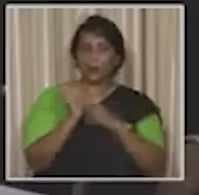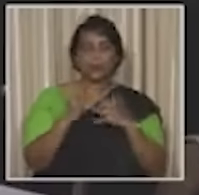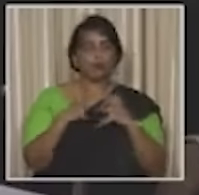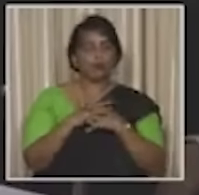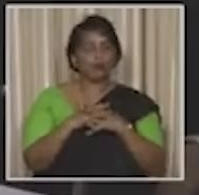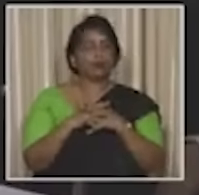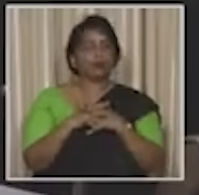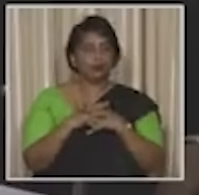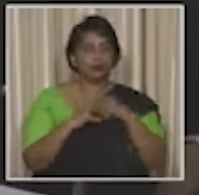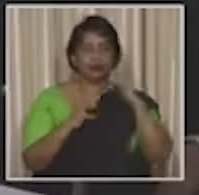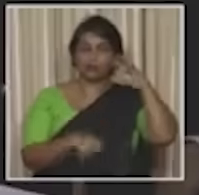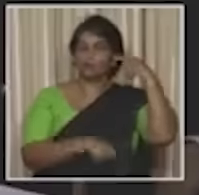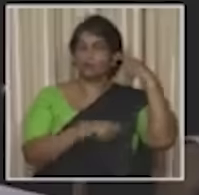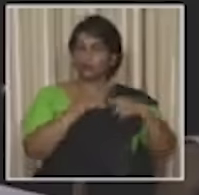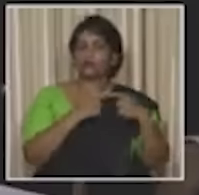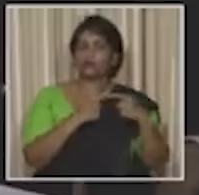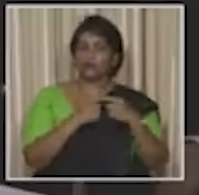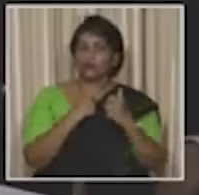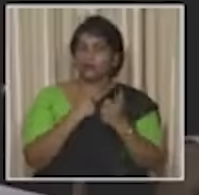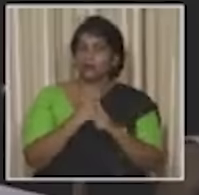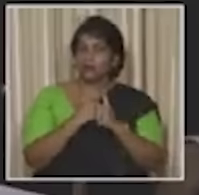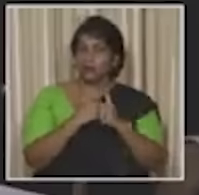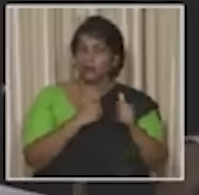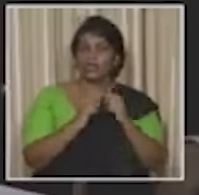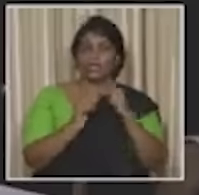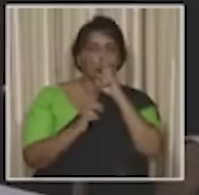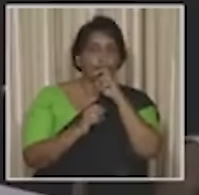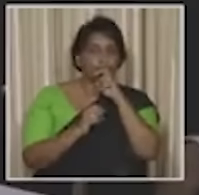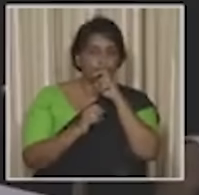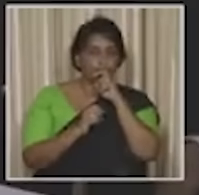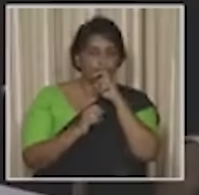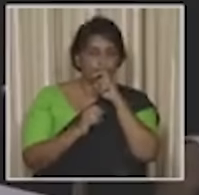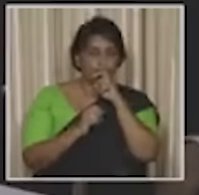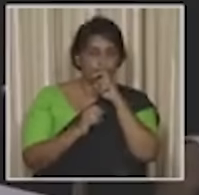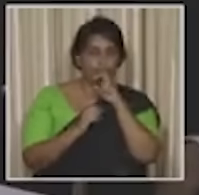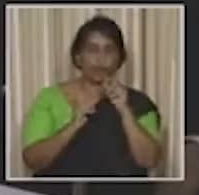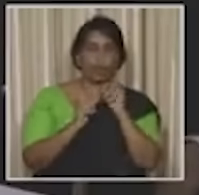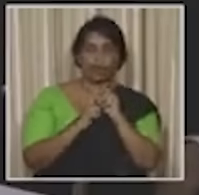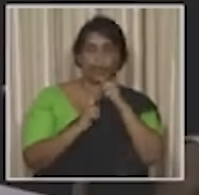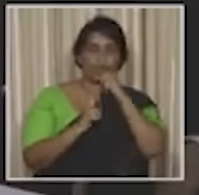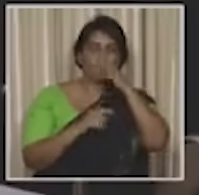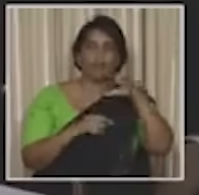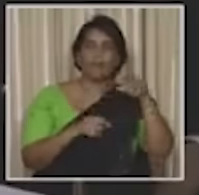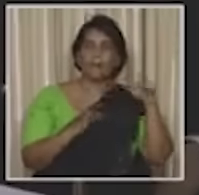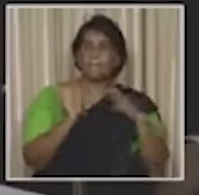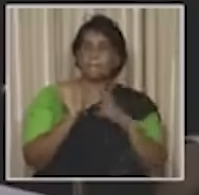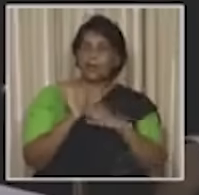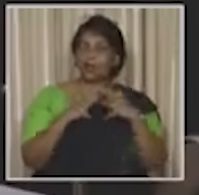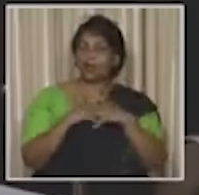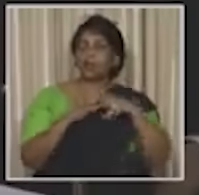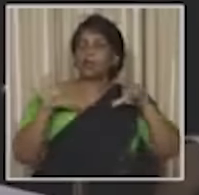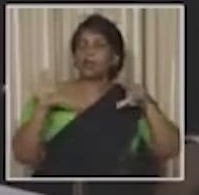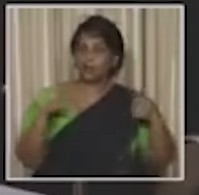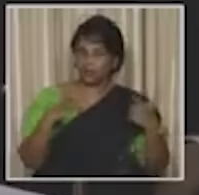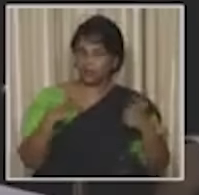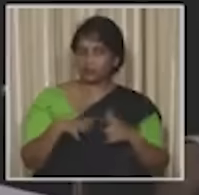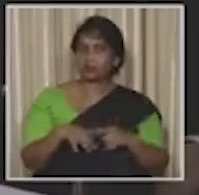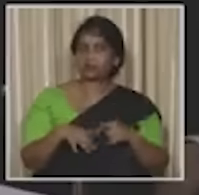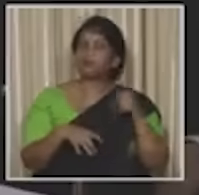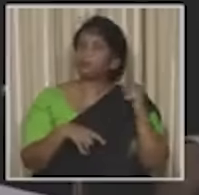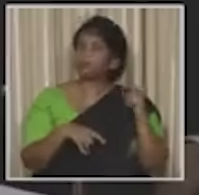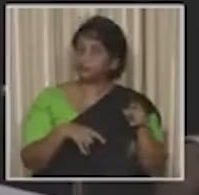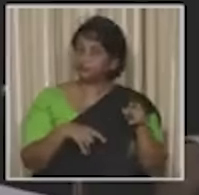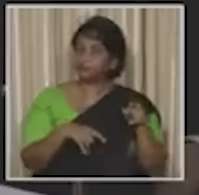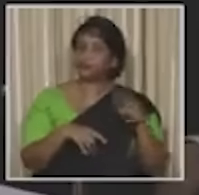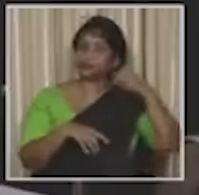hasiyak balagaarya apit udikaran seleksi kelatena kilnochi punak punakarin webi megawatt hasiyak. Itor deng